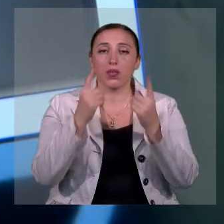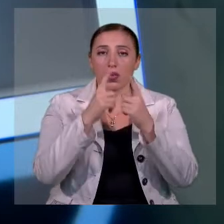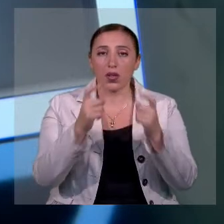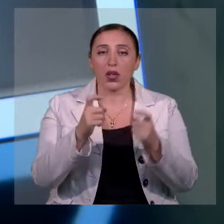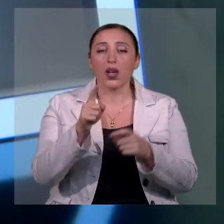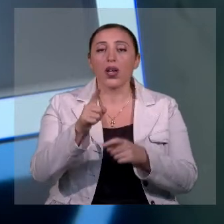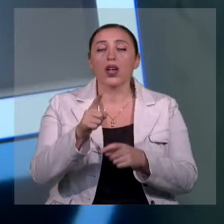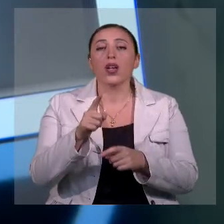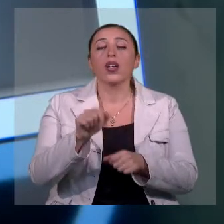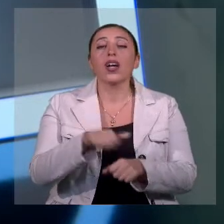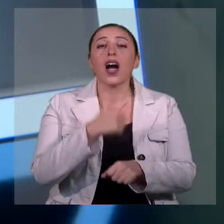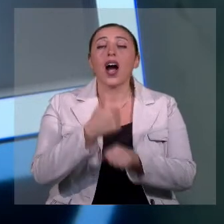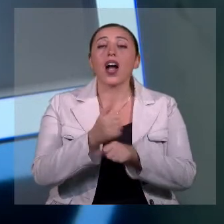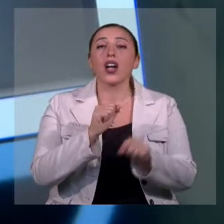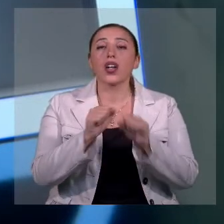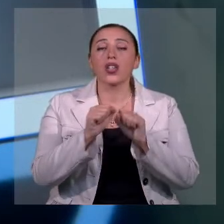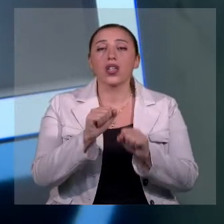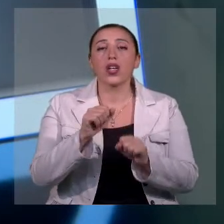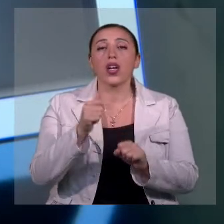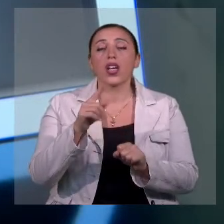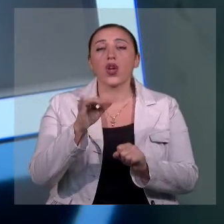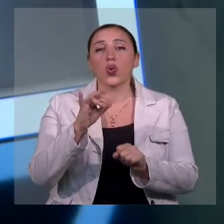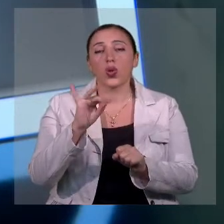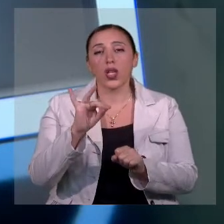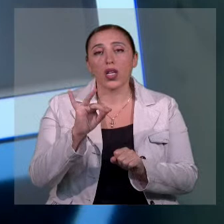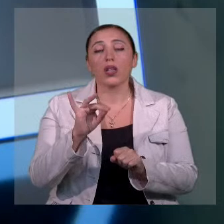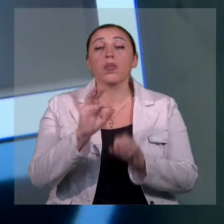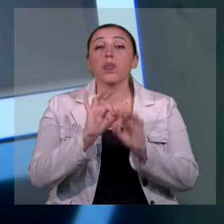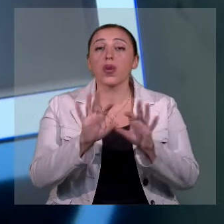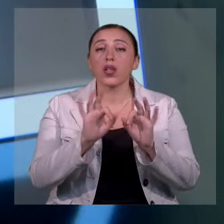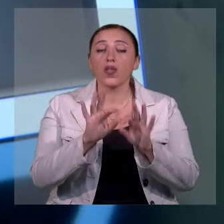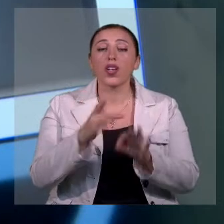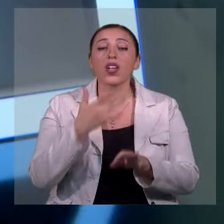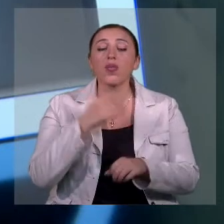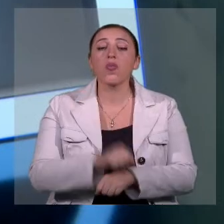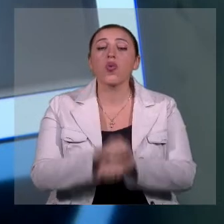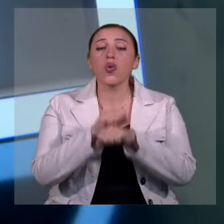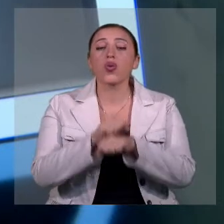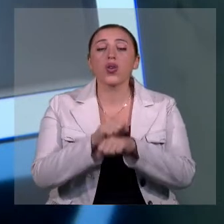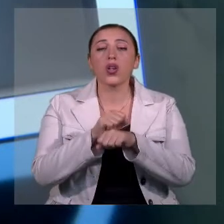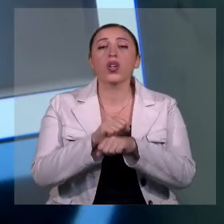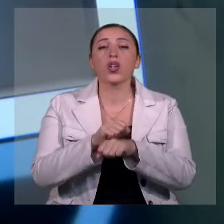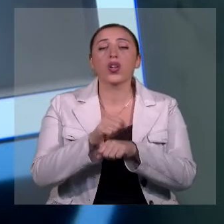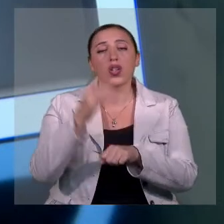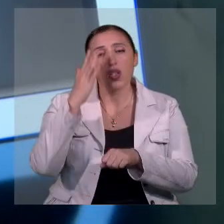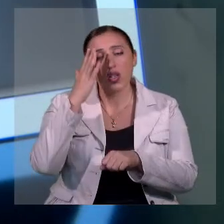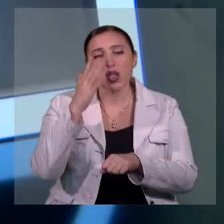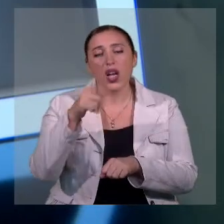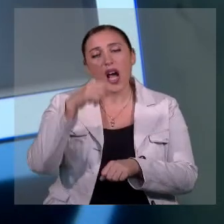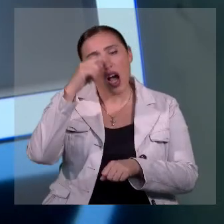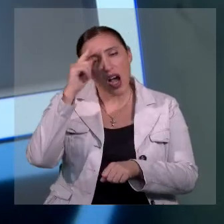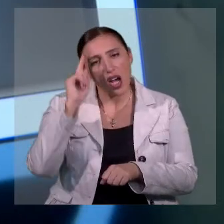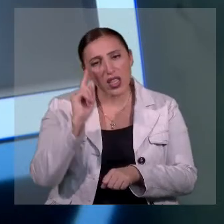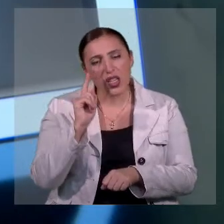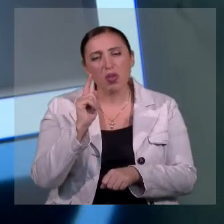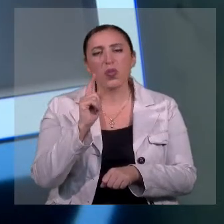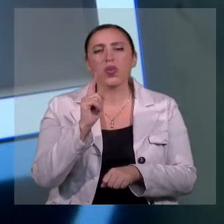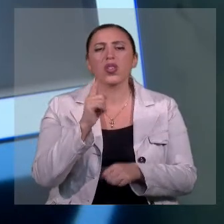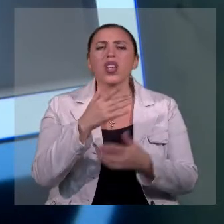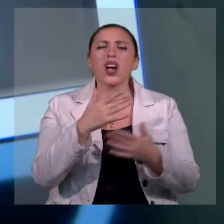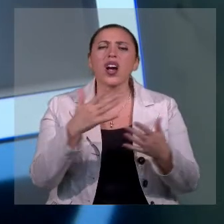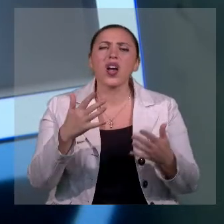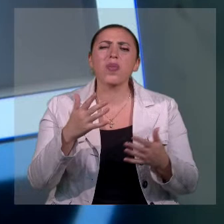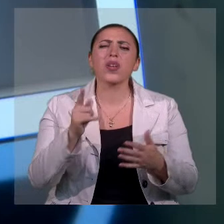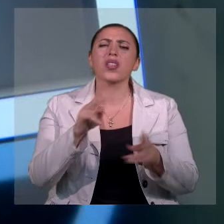Ժողովրդակատի առաջնորդ Ալի Քելիմրին նշել էր, որ ողոքի գործողության մասնակիցներն անդրադառնալու են շարքային ադրբեջանցիներին հուզող մի